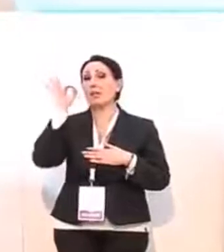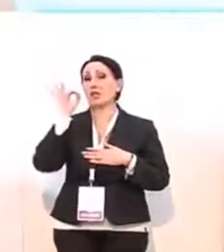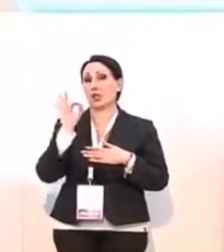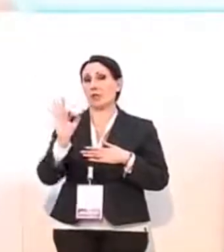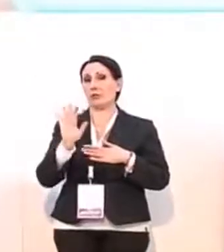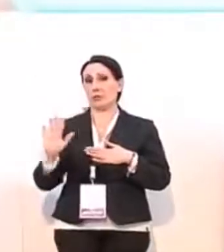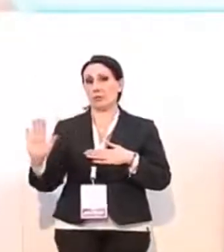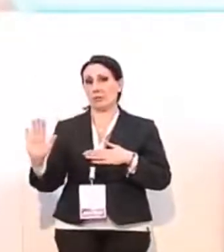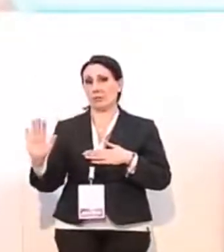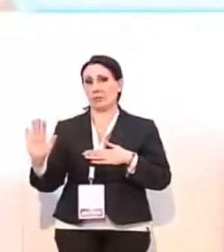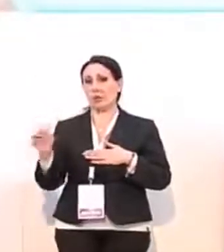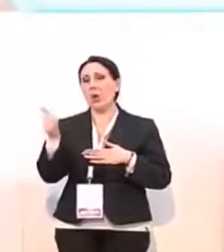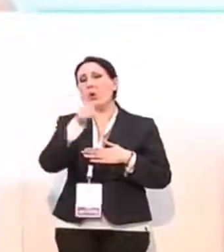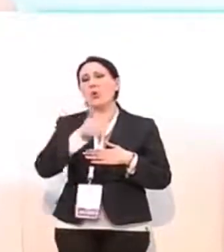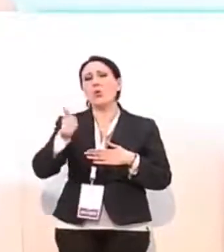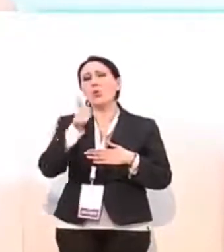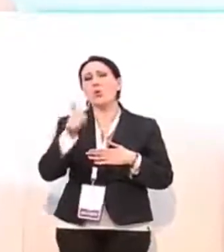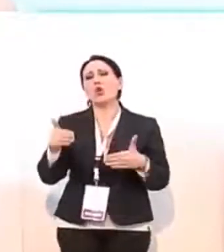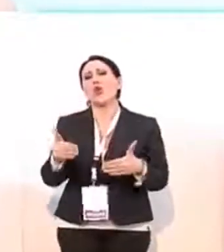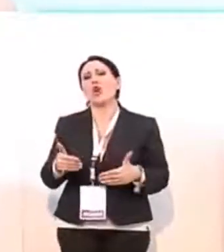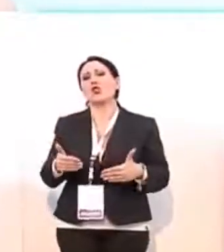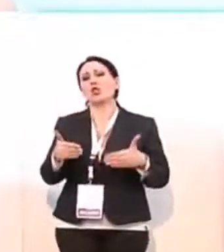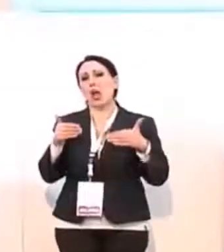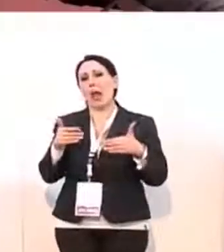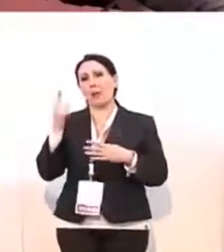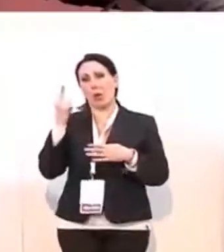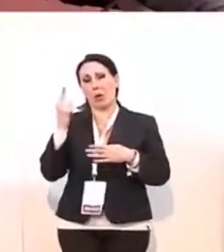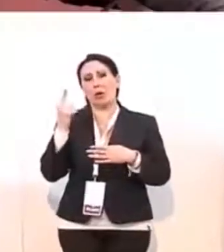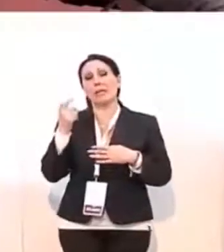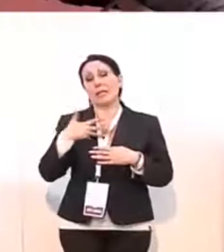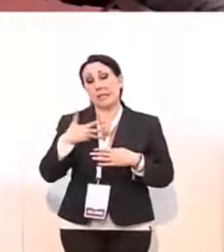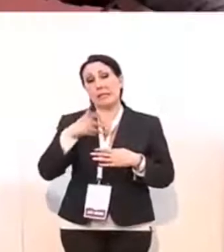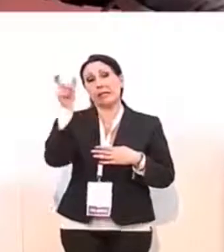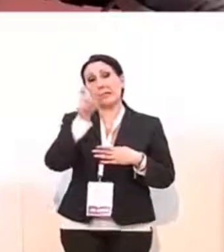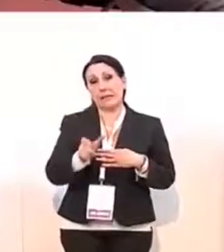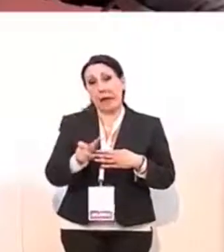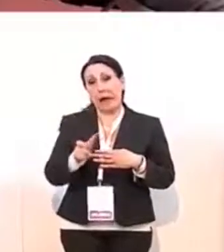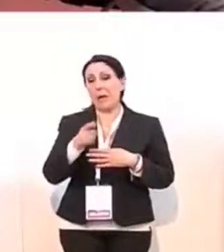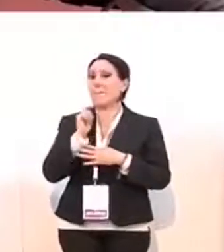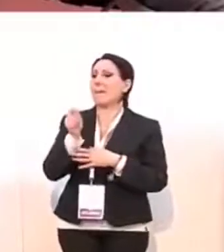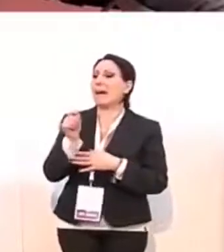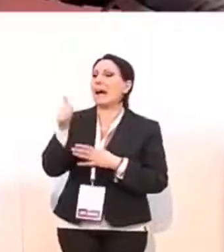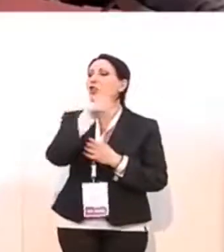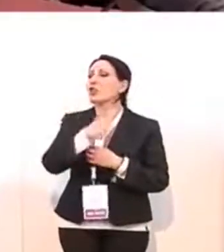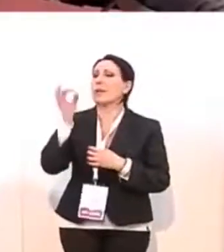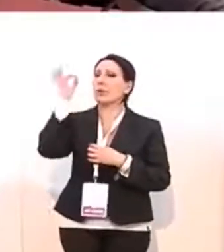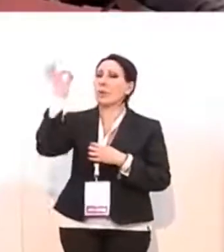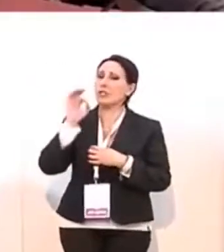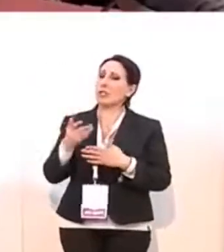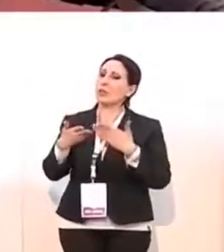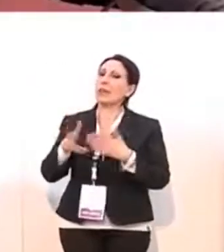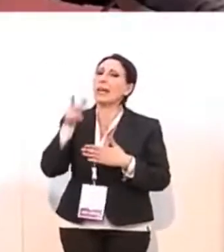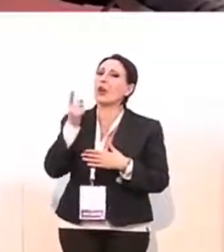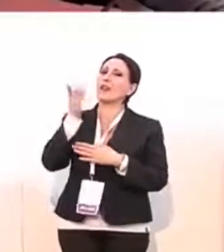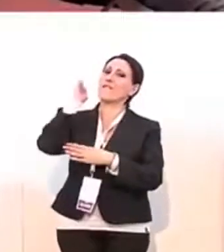l'unico congedo che esiste in Italia che è retribuito al 100% per aiutare le donne vittime di